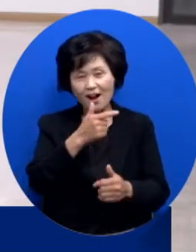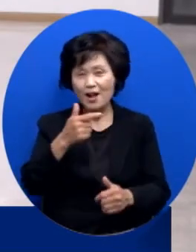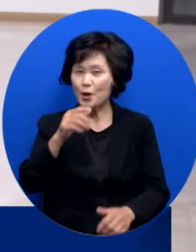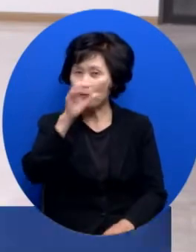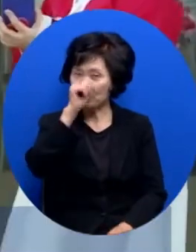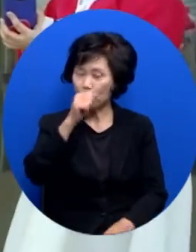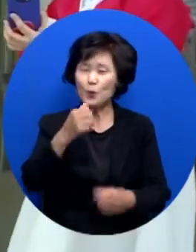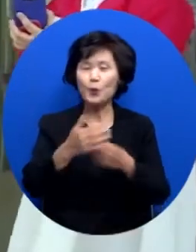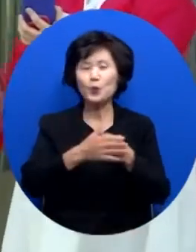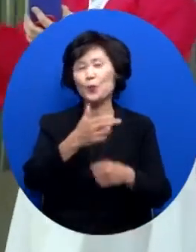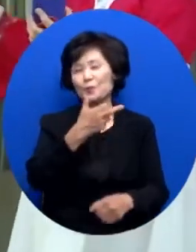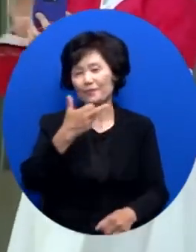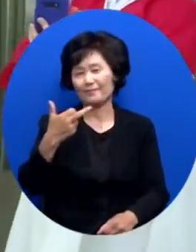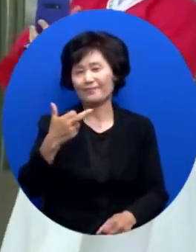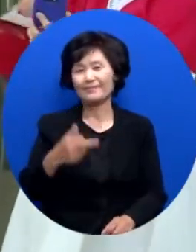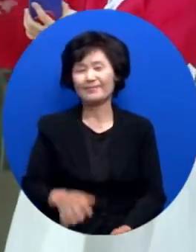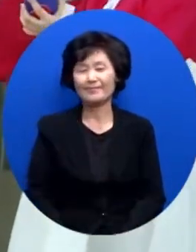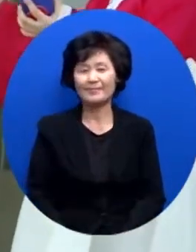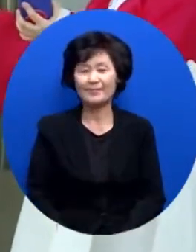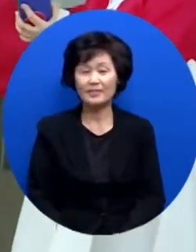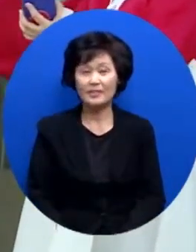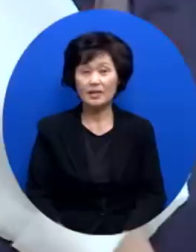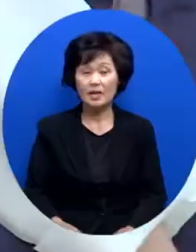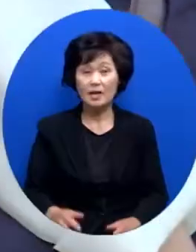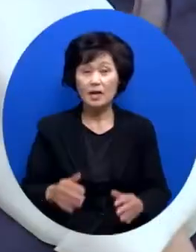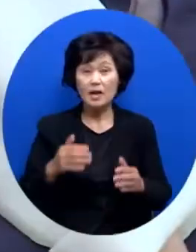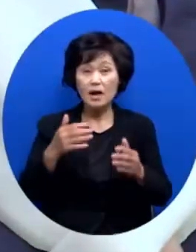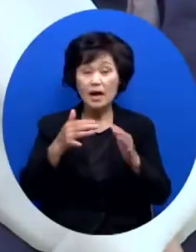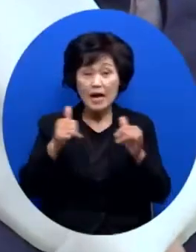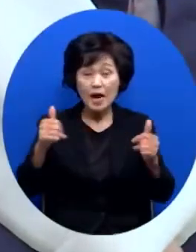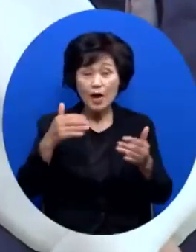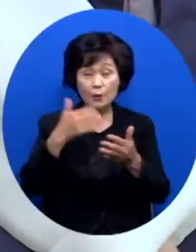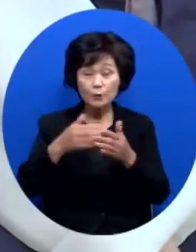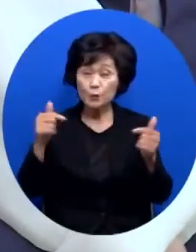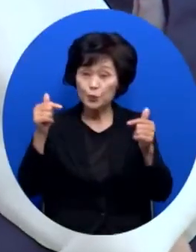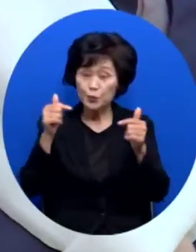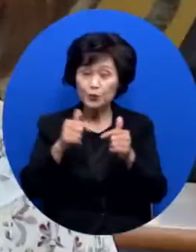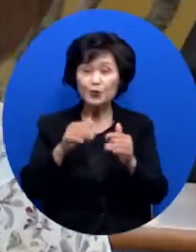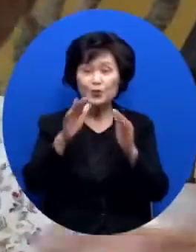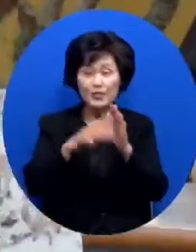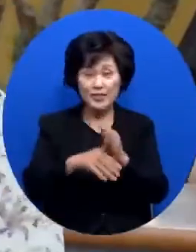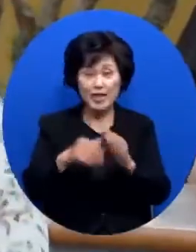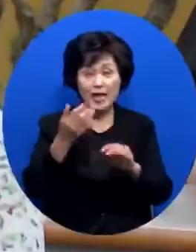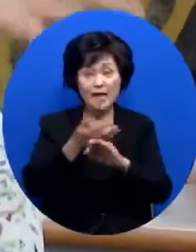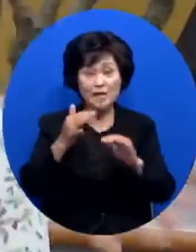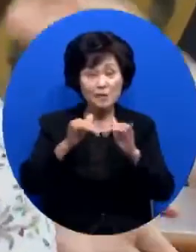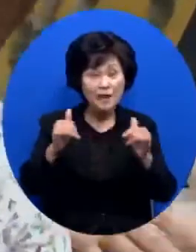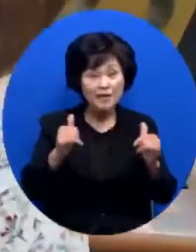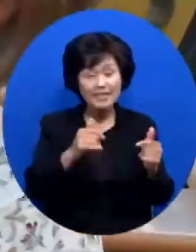돼요. 인구 절벽 시대, 이방인을 사랑으로 품은 장동교회 다문화